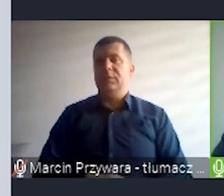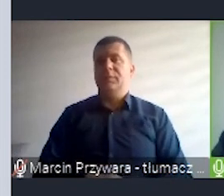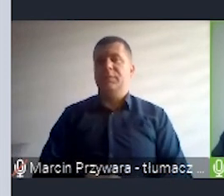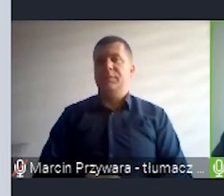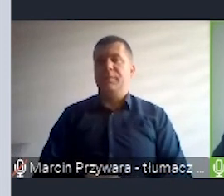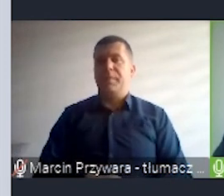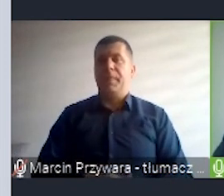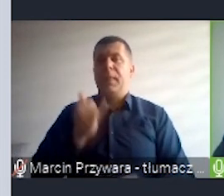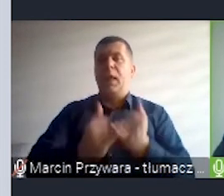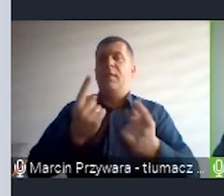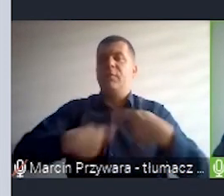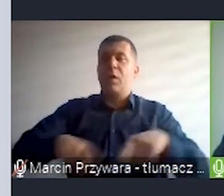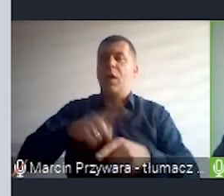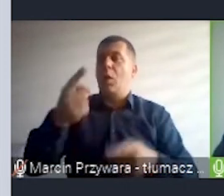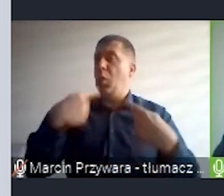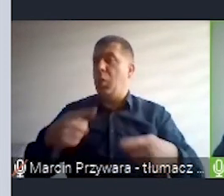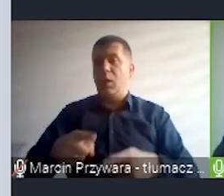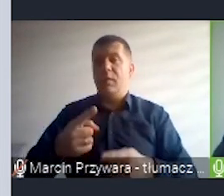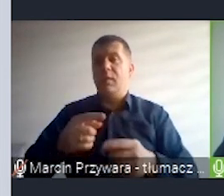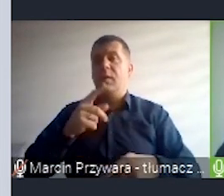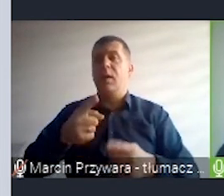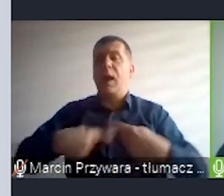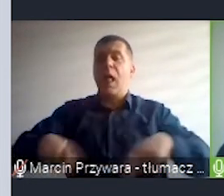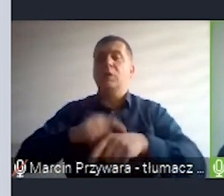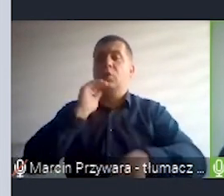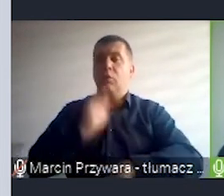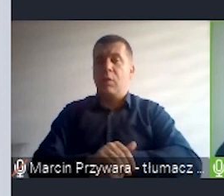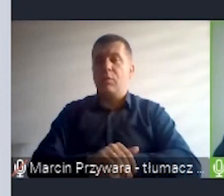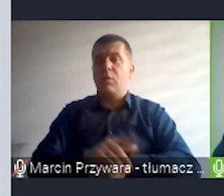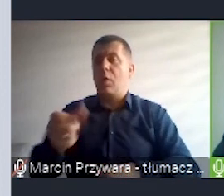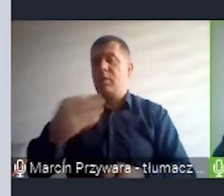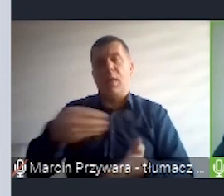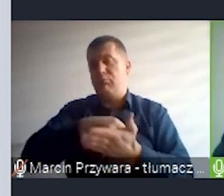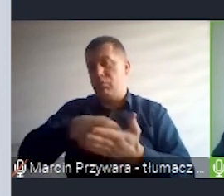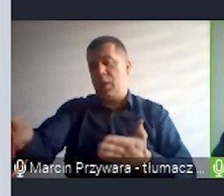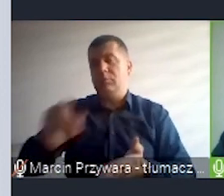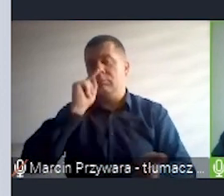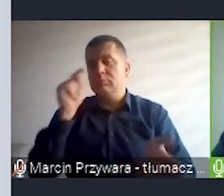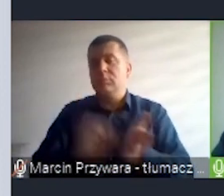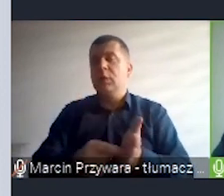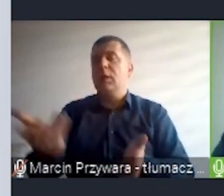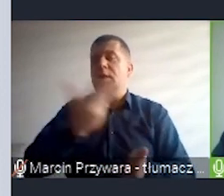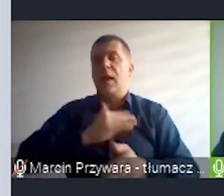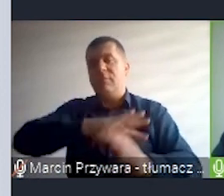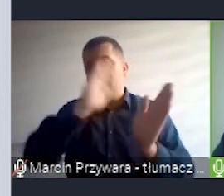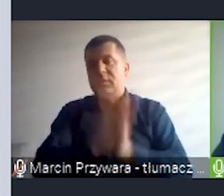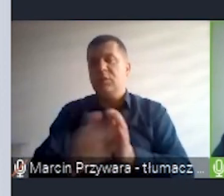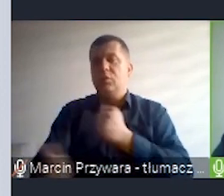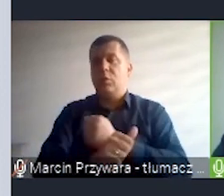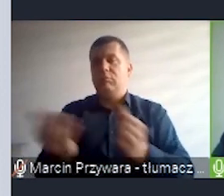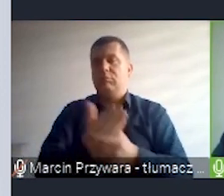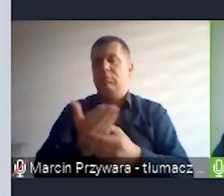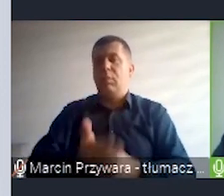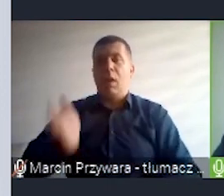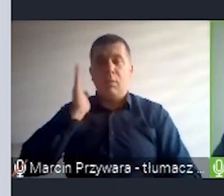Jeżeli wykonawca nie wywiązał się z realizacji umowy, to nie płacimy mu, dopóki nie dostarczy wszystkich dokumentów,